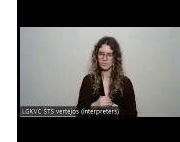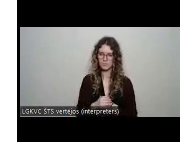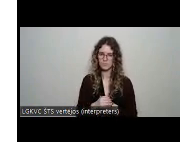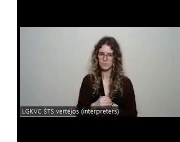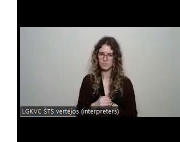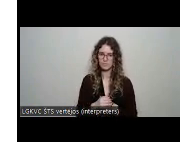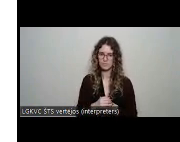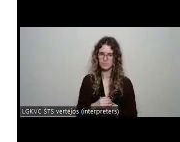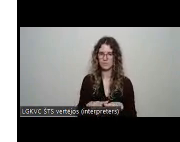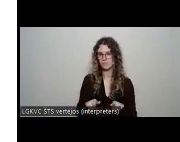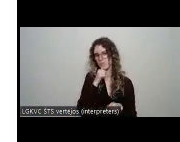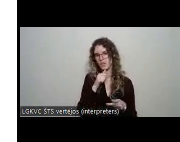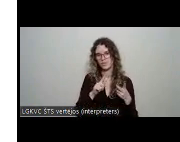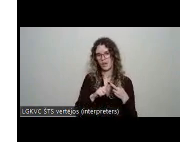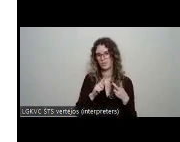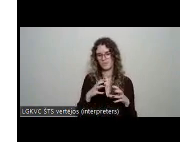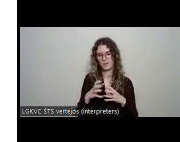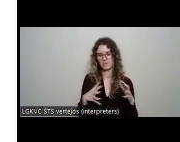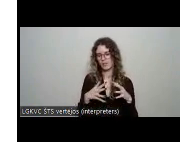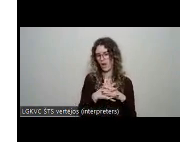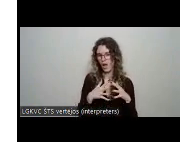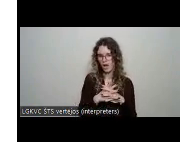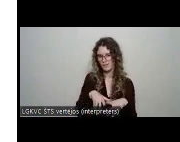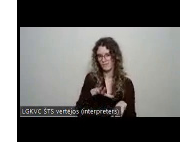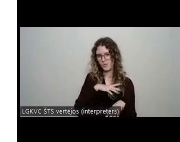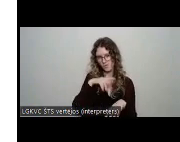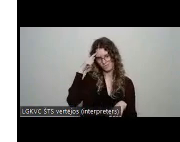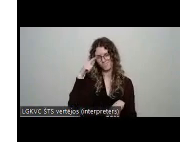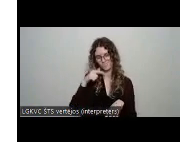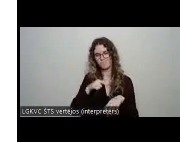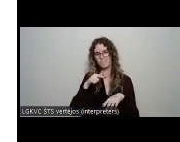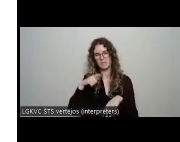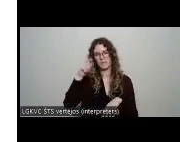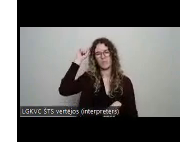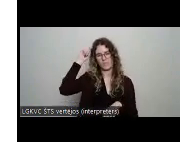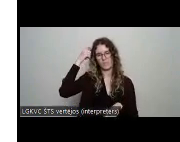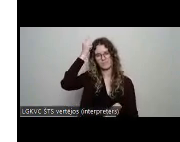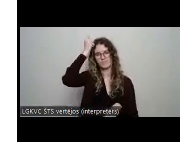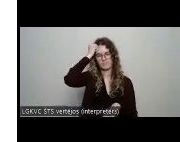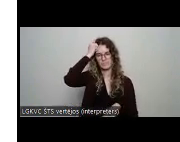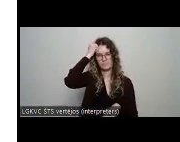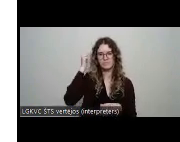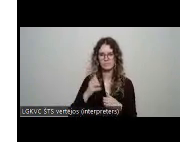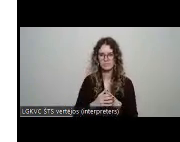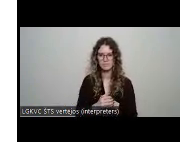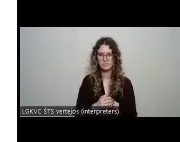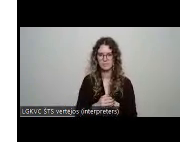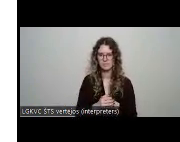antrojo pasaulinio karo pamokas ir jų prisiminimą ir